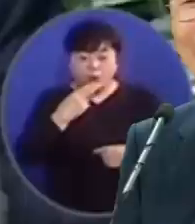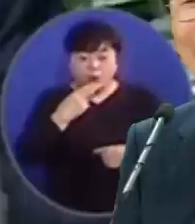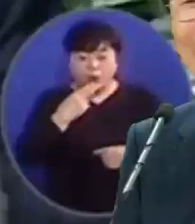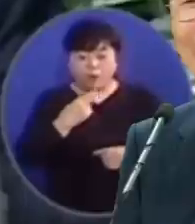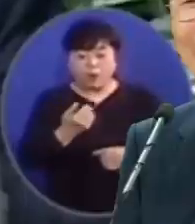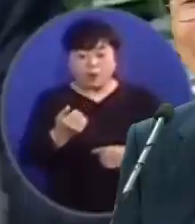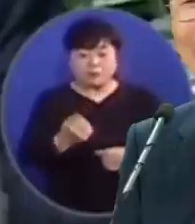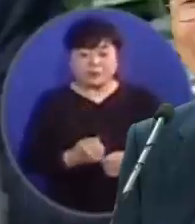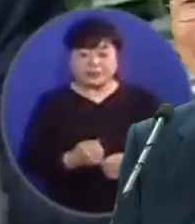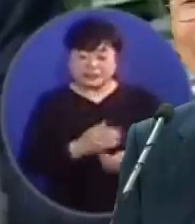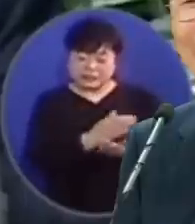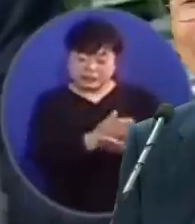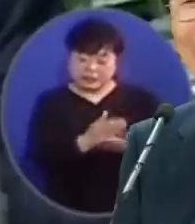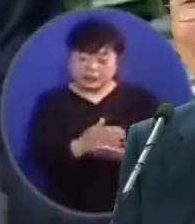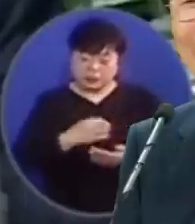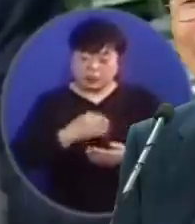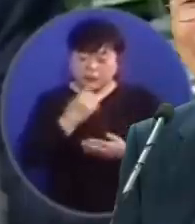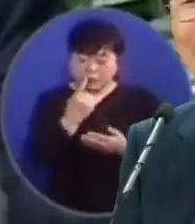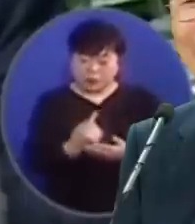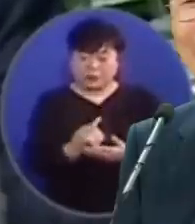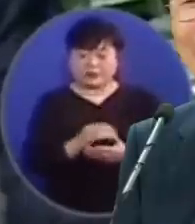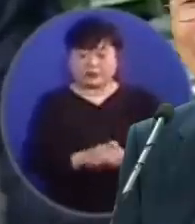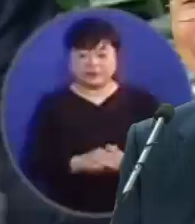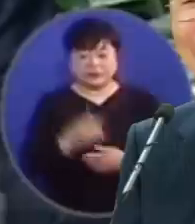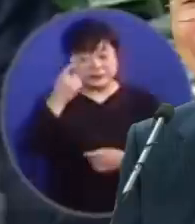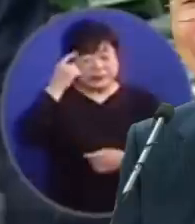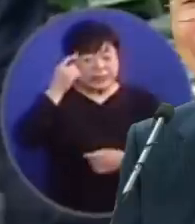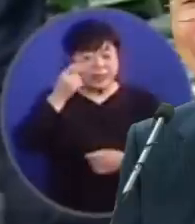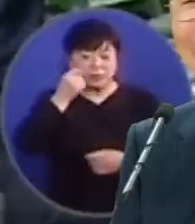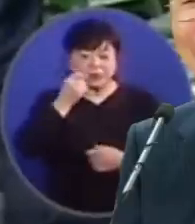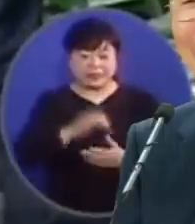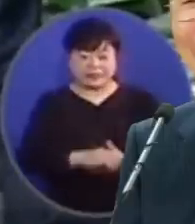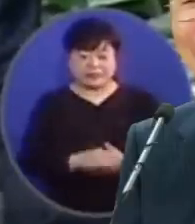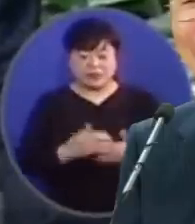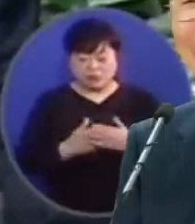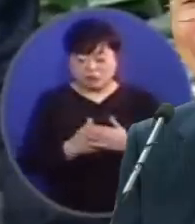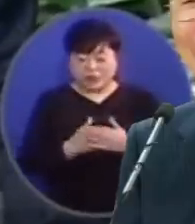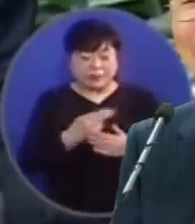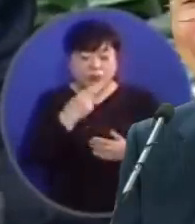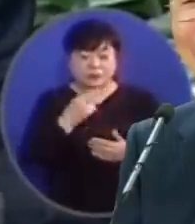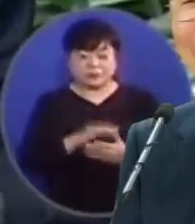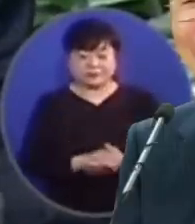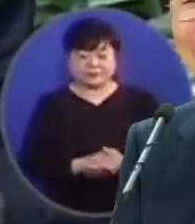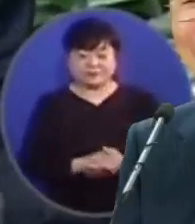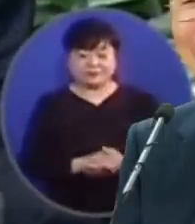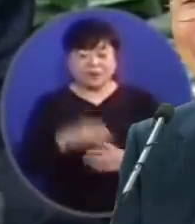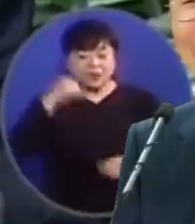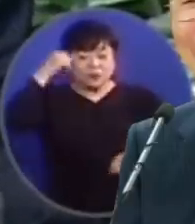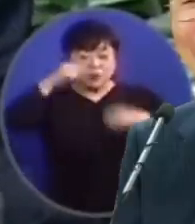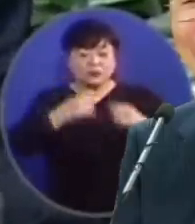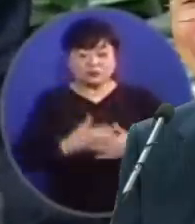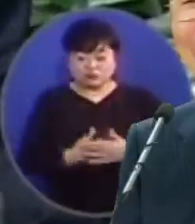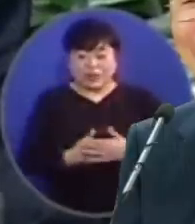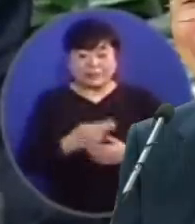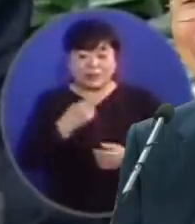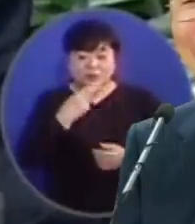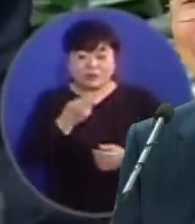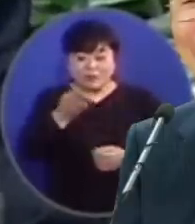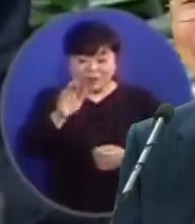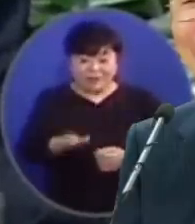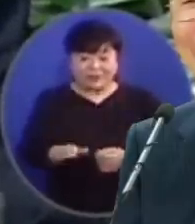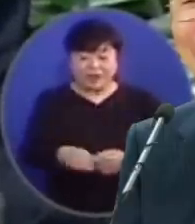내게 여러 가지 위협이 올 것이라는 상상을 해서 불안해하는 그런 불안 동물은 없습니다. 근데